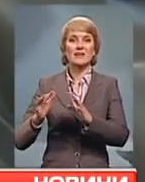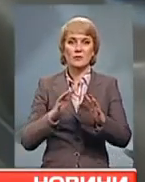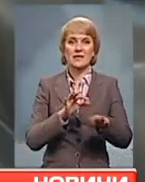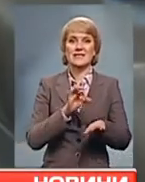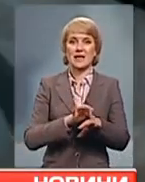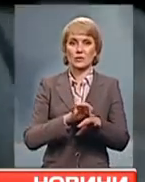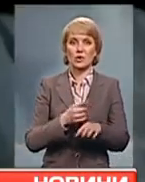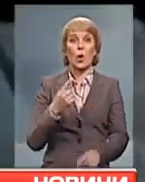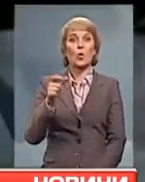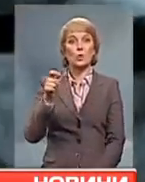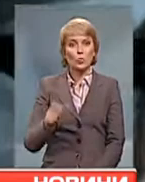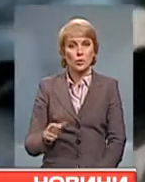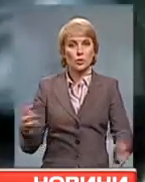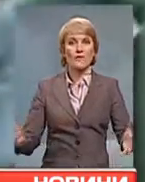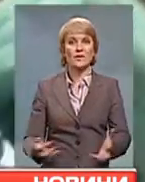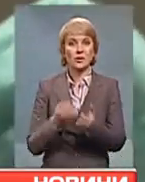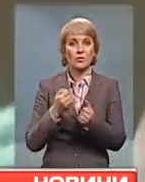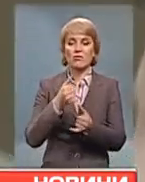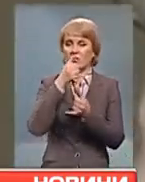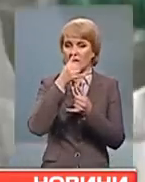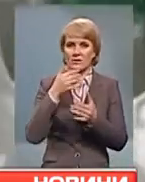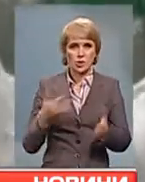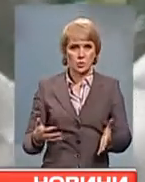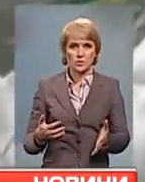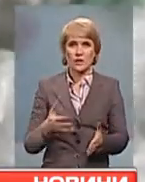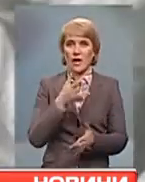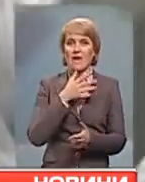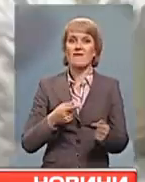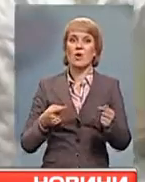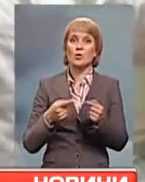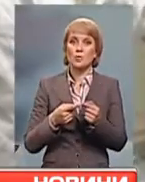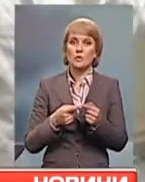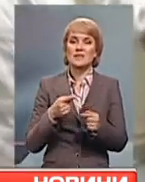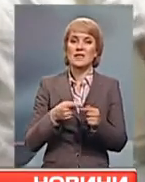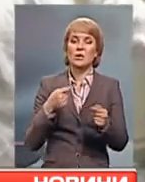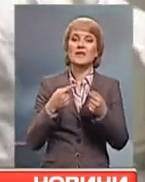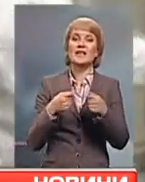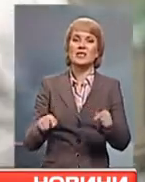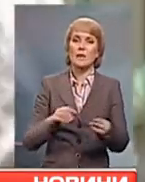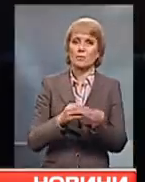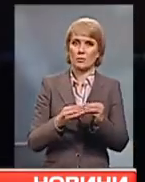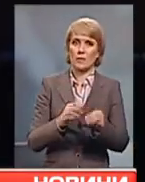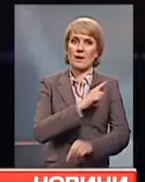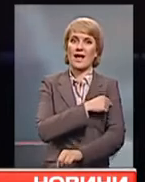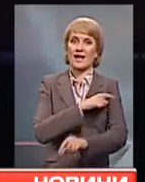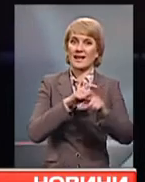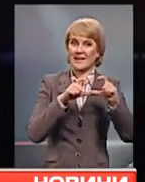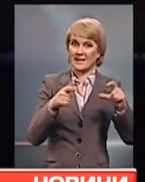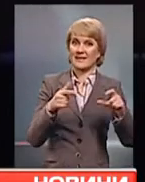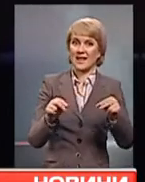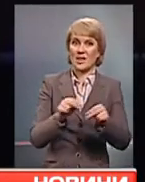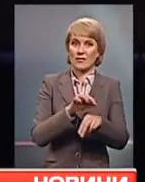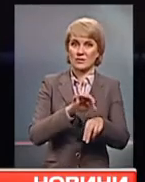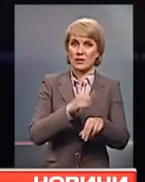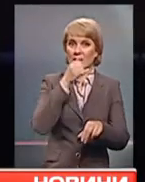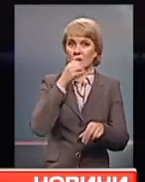Одну людину врятувати не вдалося. Водночас в Україні загострюється інша проблема. Клініки, де лікувалися хворі, не можуть